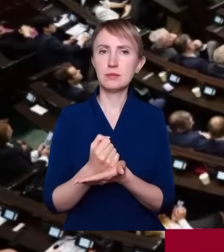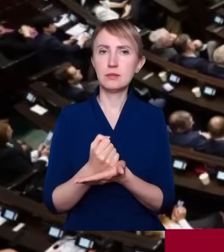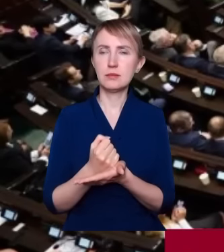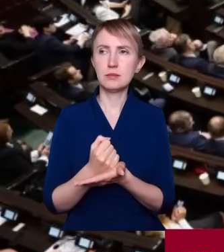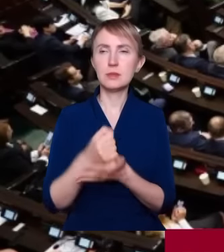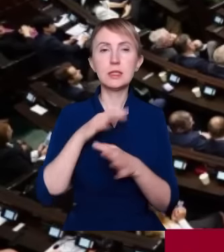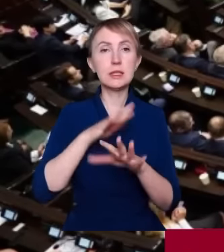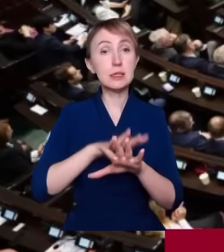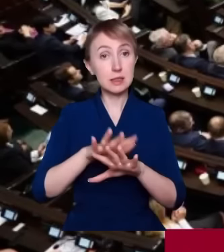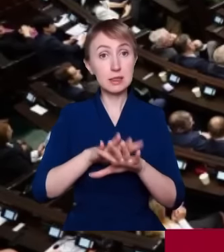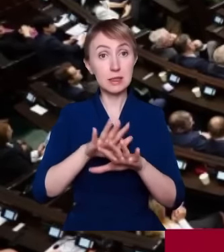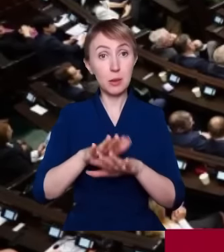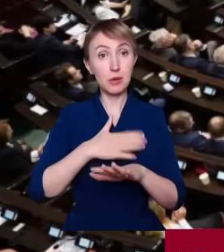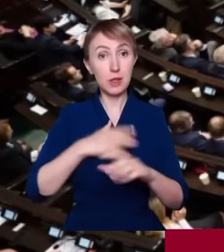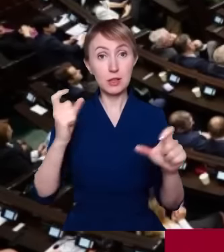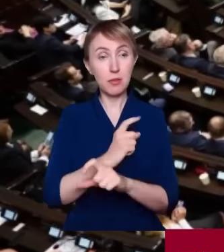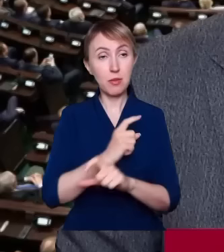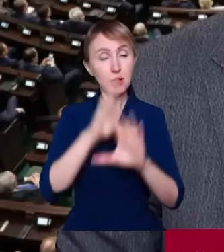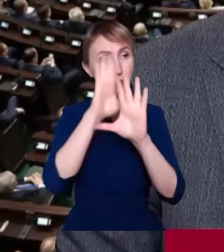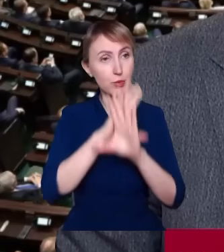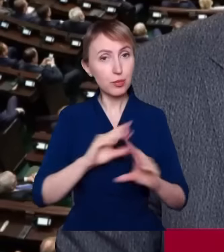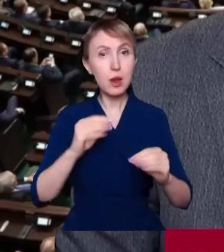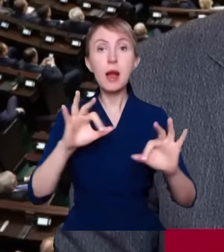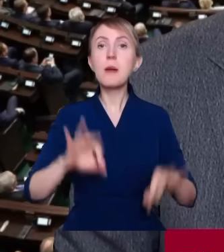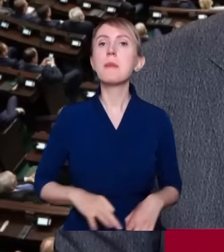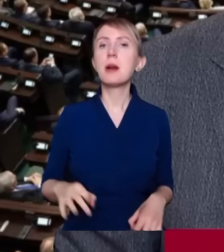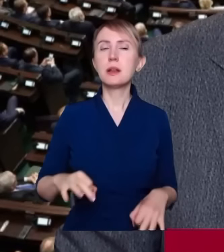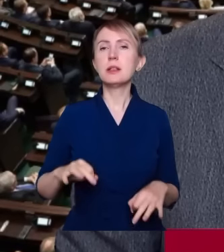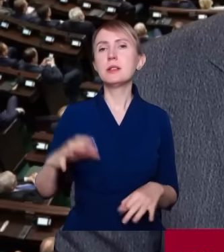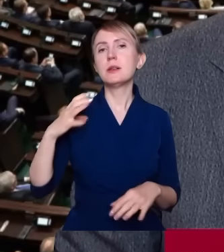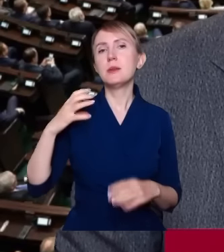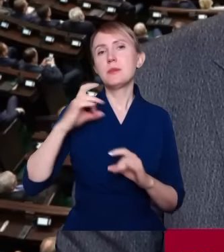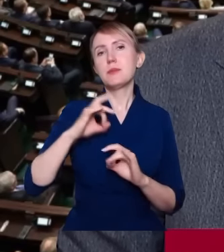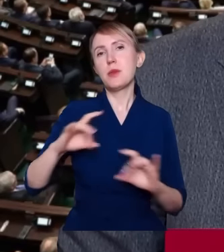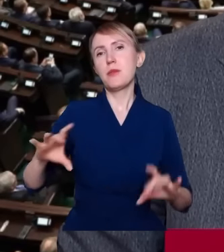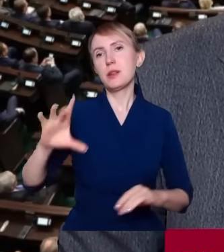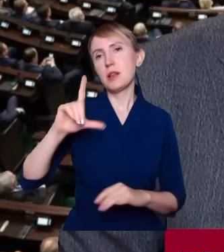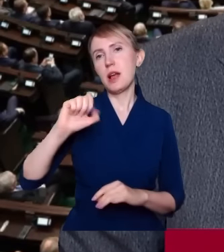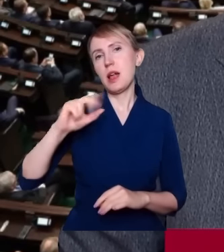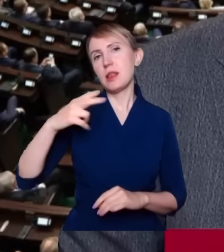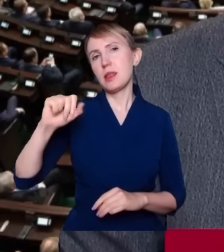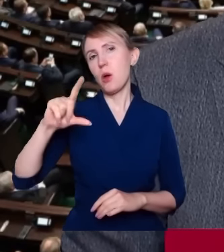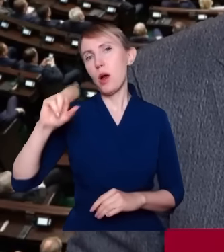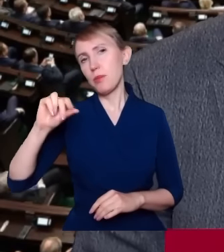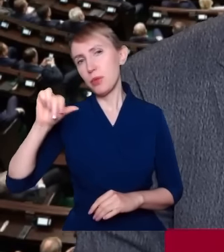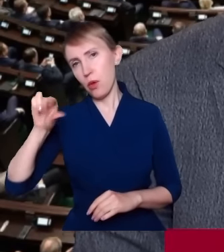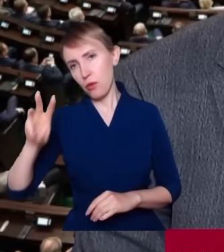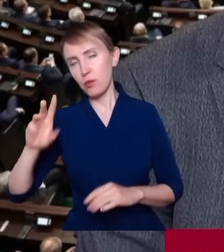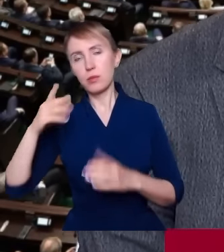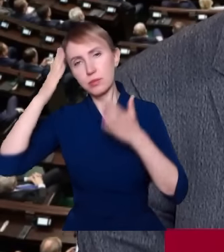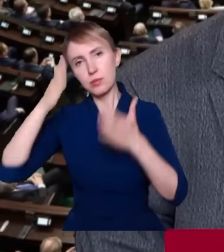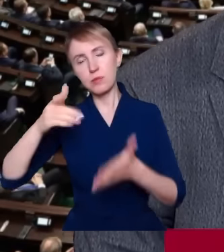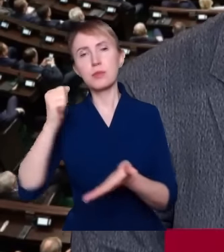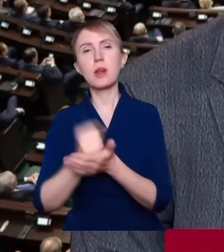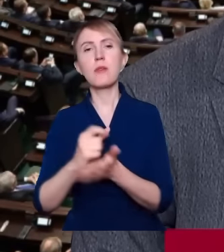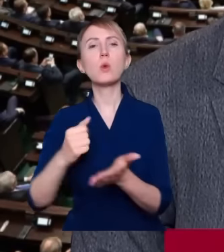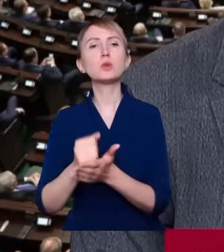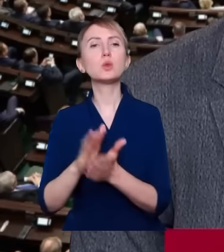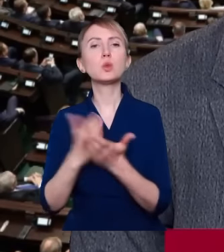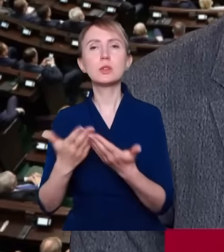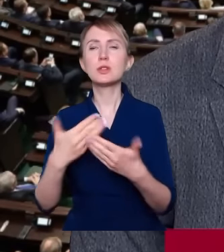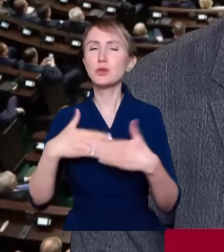w naszym państwie? Gościem pani profesor Anna Łabno, prawniczka zajmująca się prawem konstytucyjnym. Dzień dobry